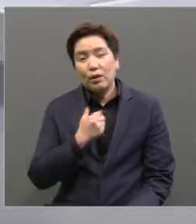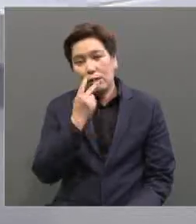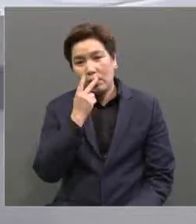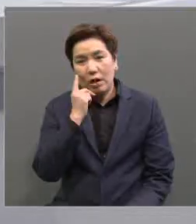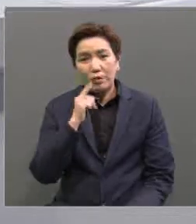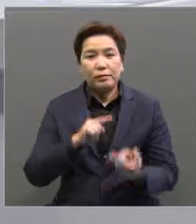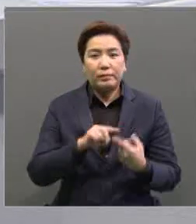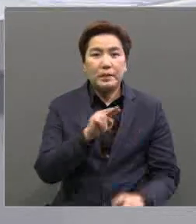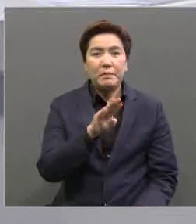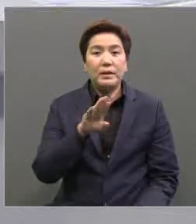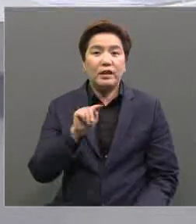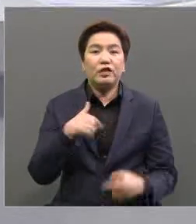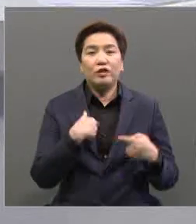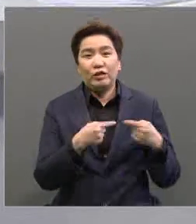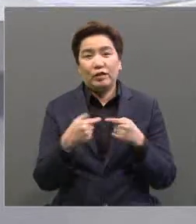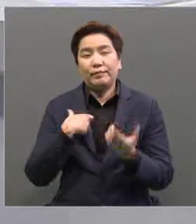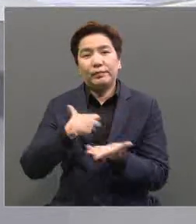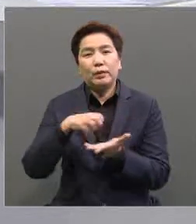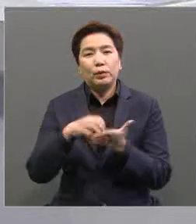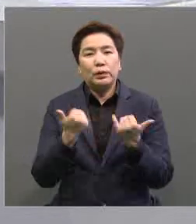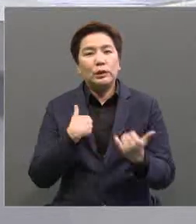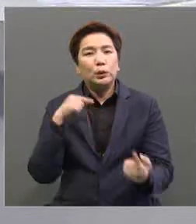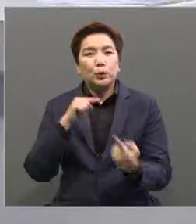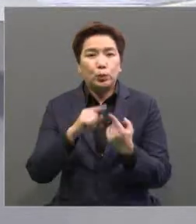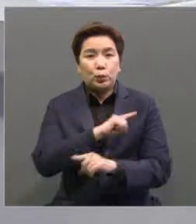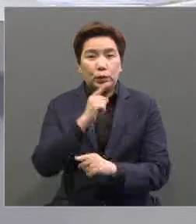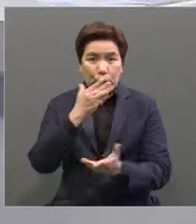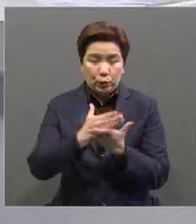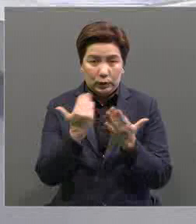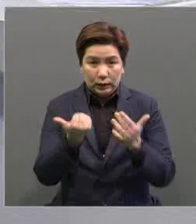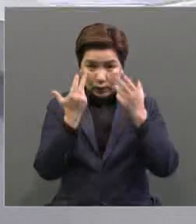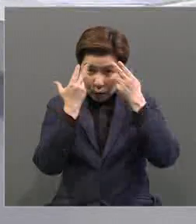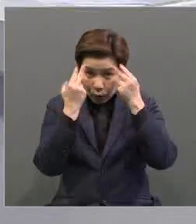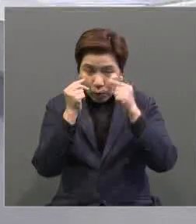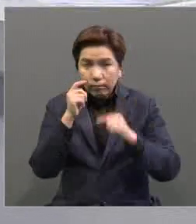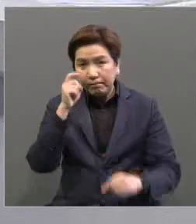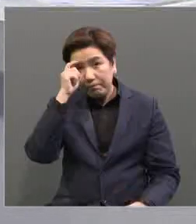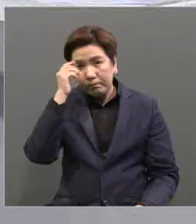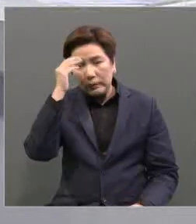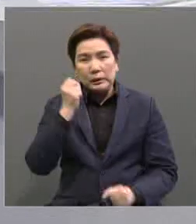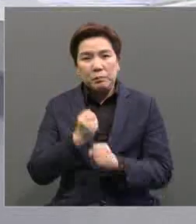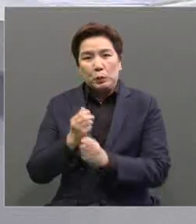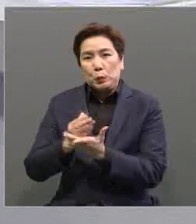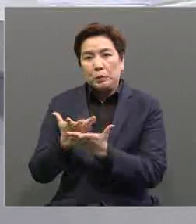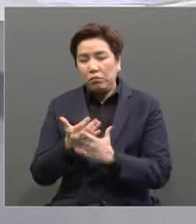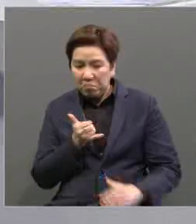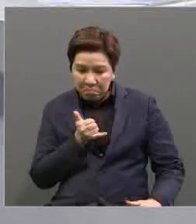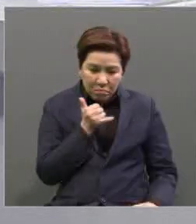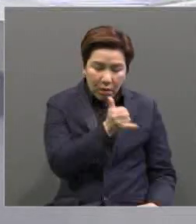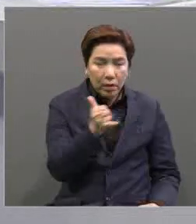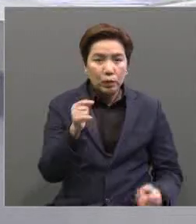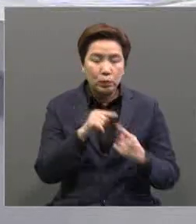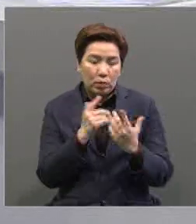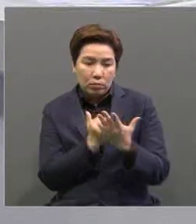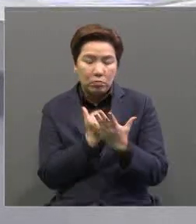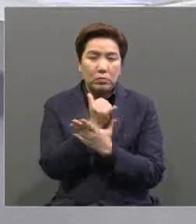มาติดตาม NBT News กันต่อครับวันนี้ถึงแม้ว่าจะเป็นวันหยุดสุดสัปดาห์นะครับแต่ว่าท่านนายกรัฐมนตรีและคณะเนี่ยไม่ได้หยุดด้วยนะครับอย่างวันนี้เนี่ยท่าน